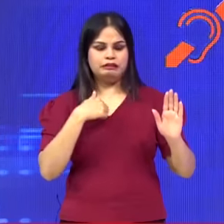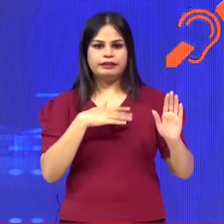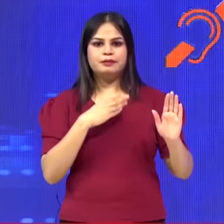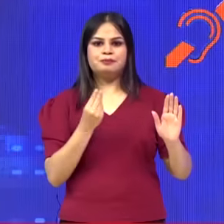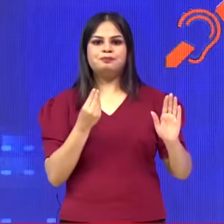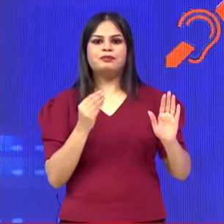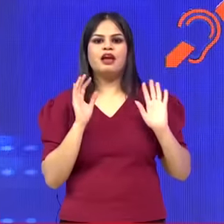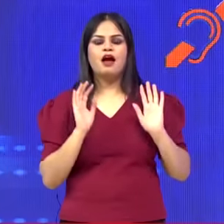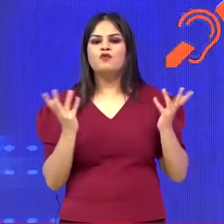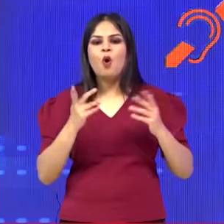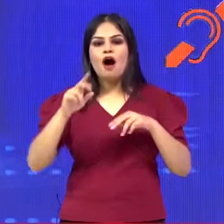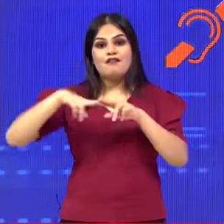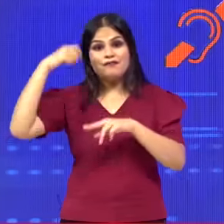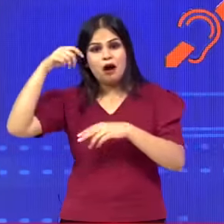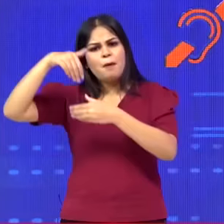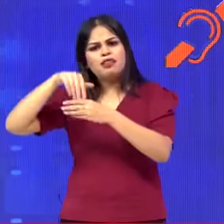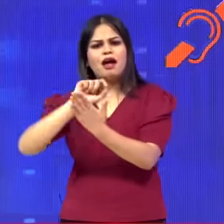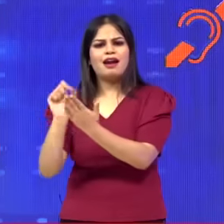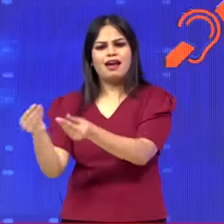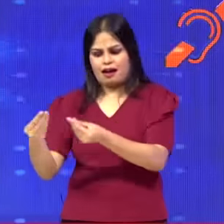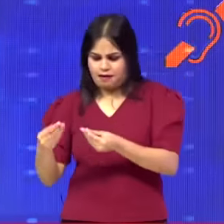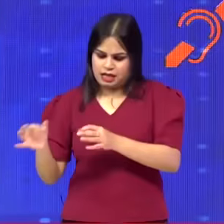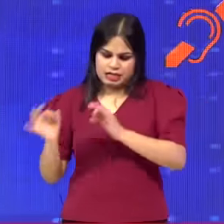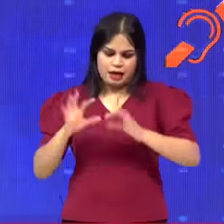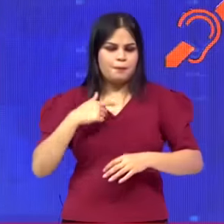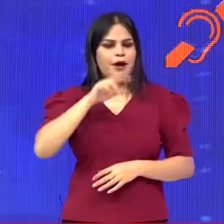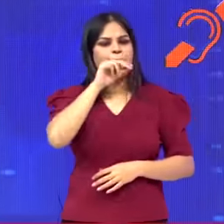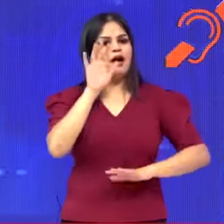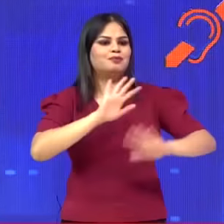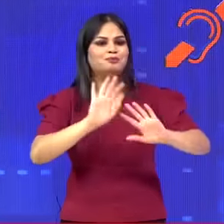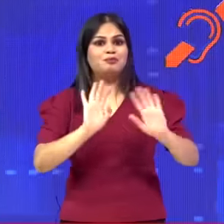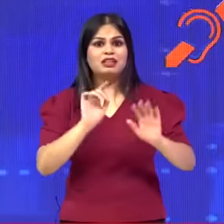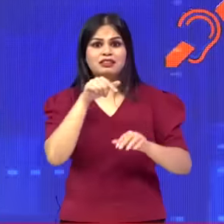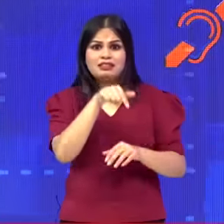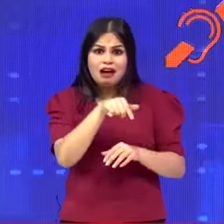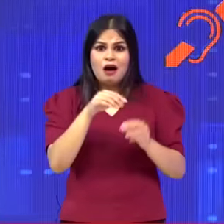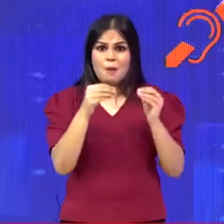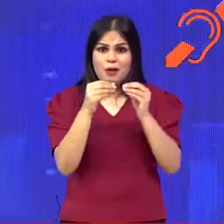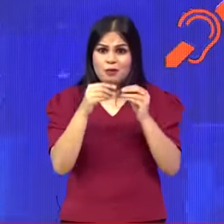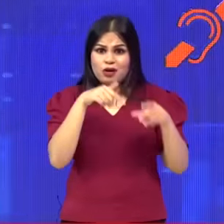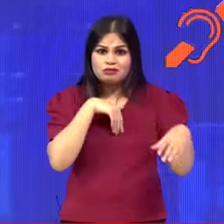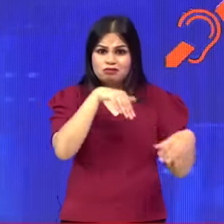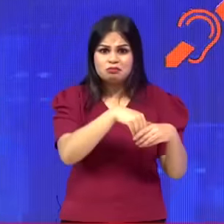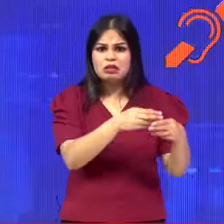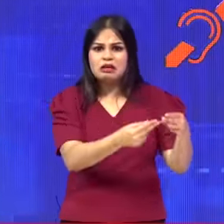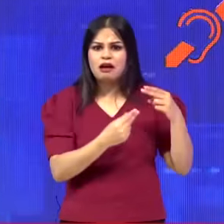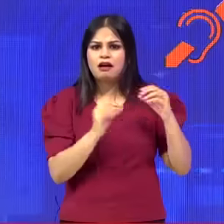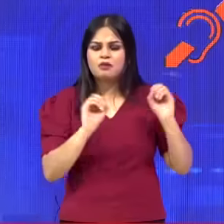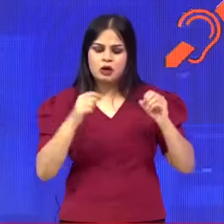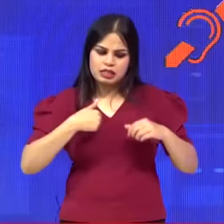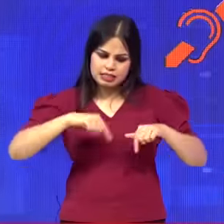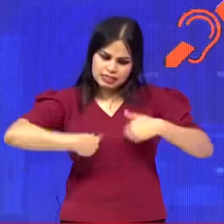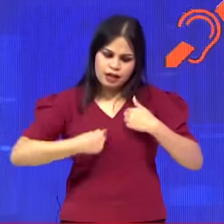फिल्मों में ठीक है क्योंकि वो रिटन डायलॉग है, यहाँ तो मैं हूँ ना, सो देन आई फील दैट इट वॉज नॉट रिक्वायर्ड। तो लेकिन